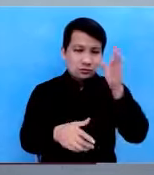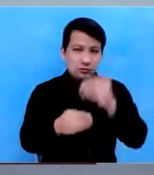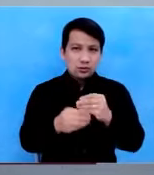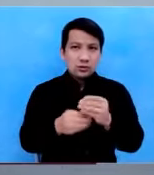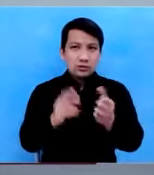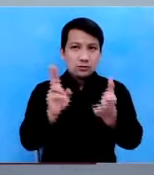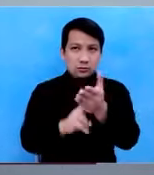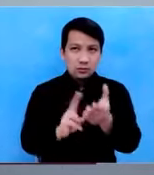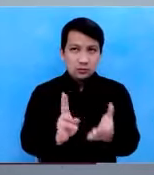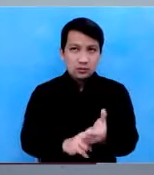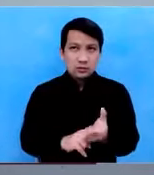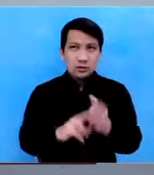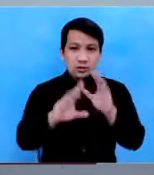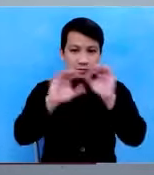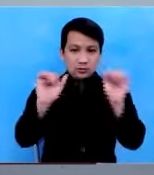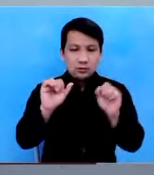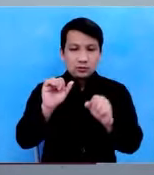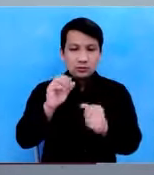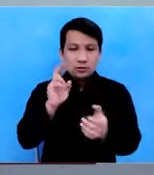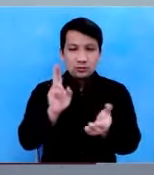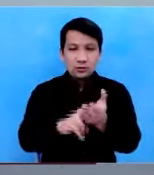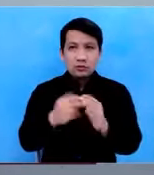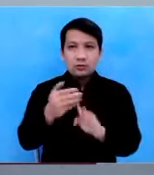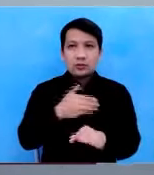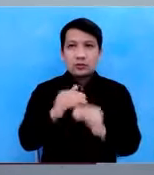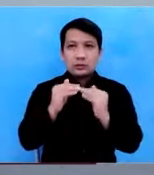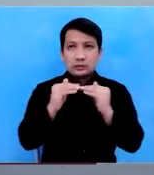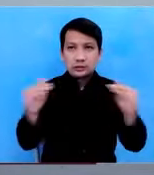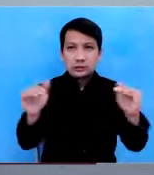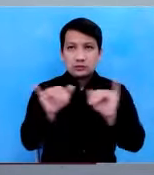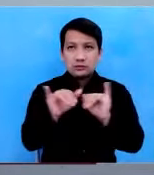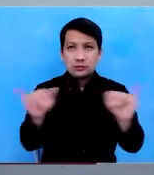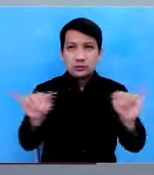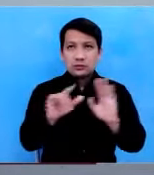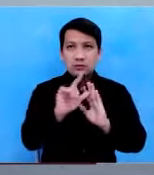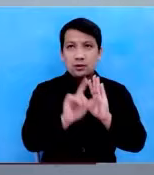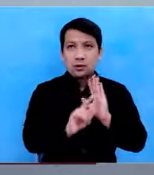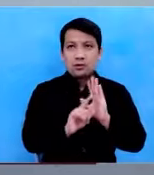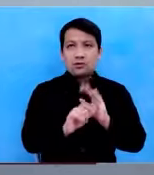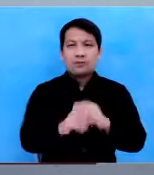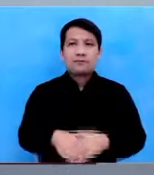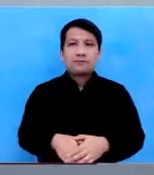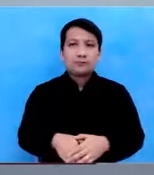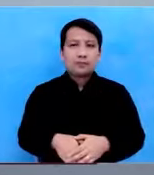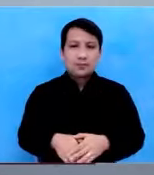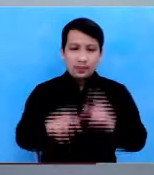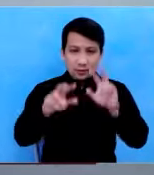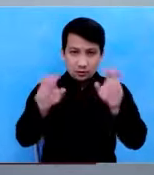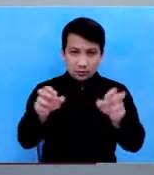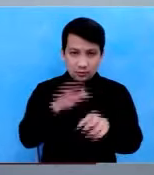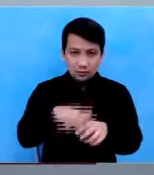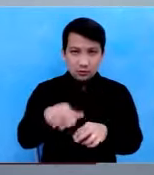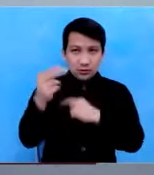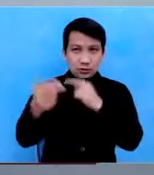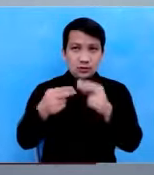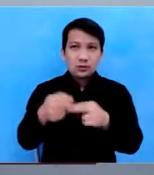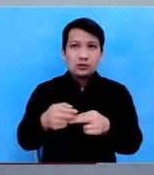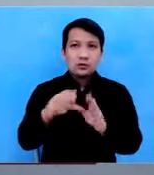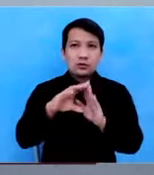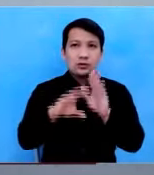ng mga presidential decrees na katumbas na rin ng mga batas. Ang tawag nga ng mga historiador ay